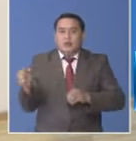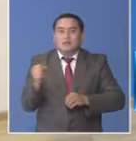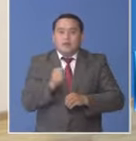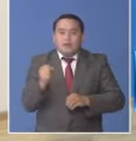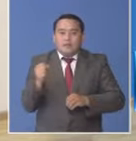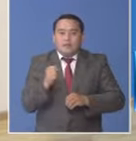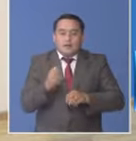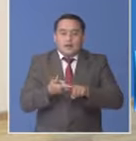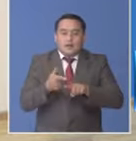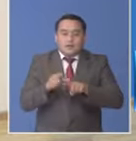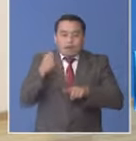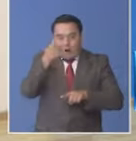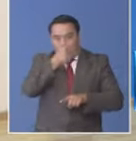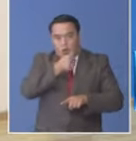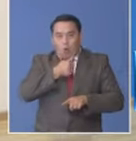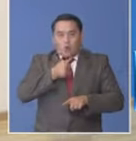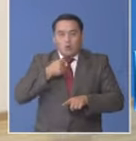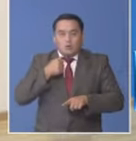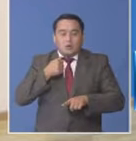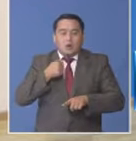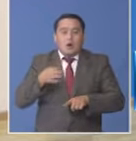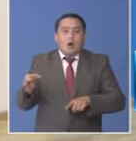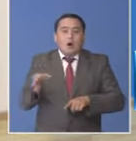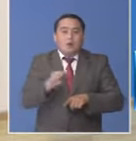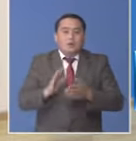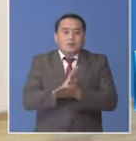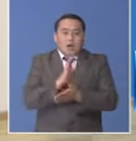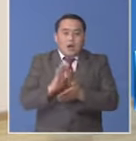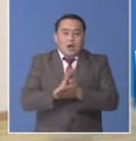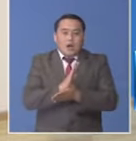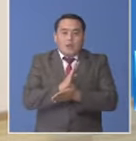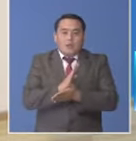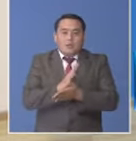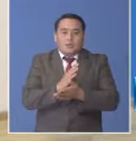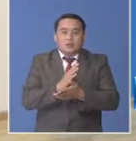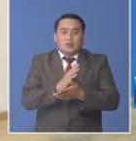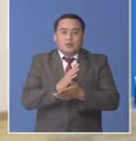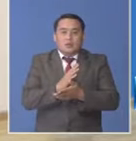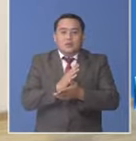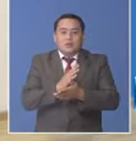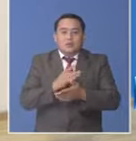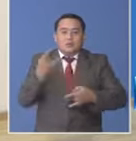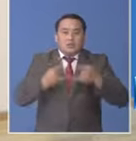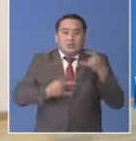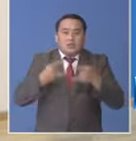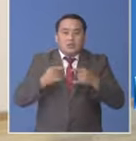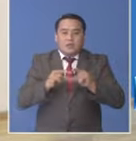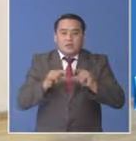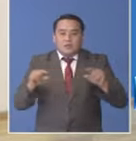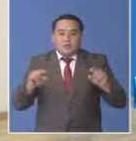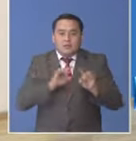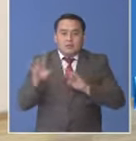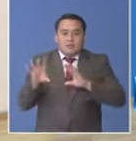августа текущего года в областных газетах, также в веб-сайте, также по телевидению, бегущей строке